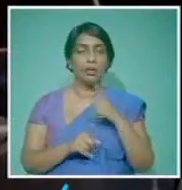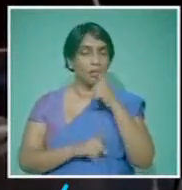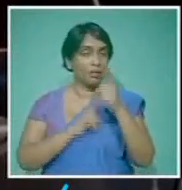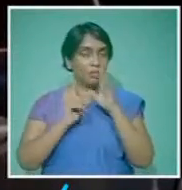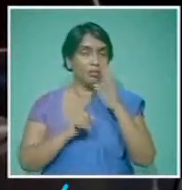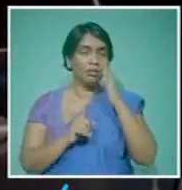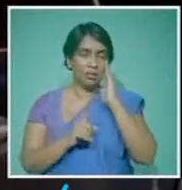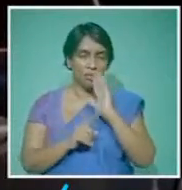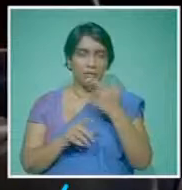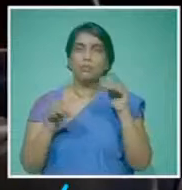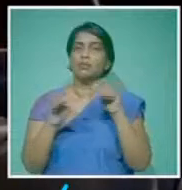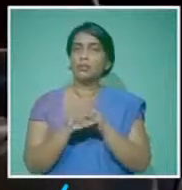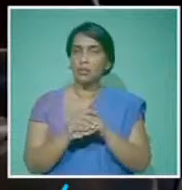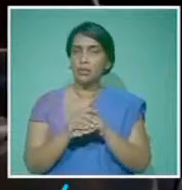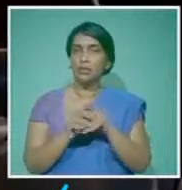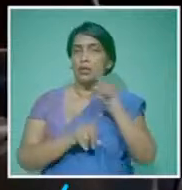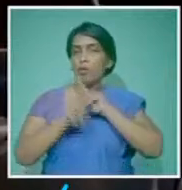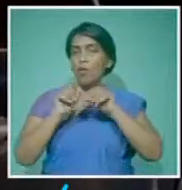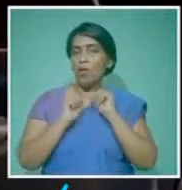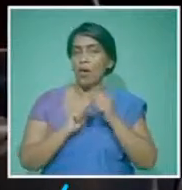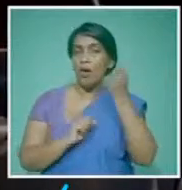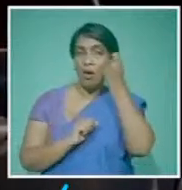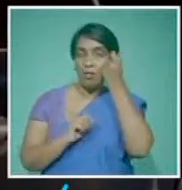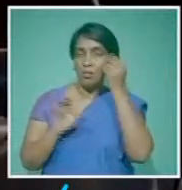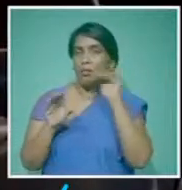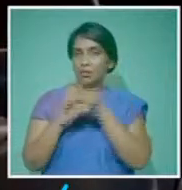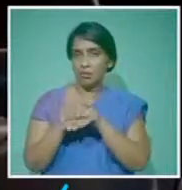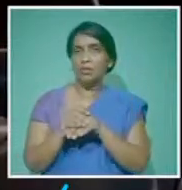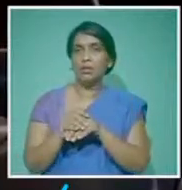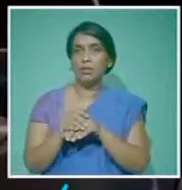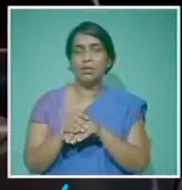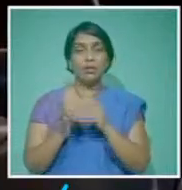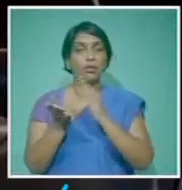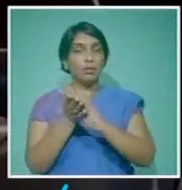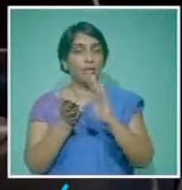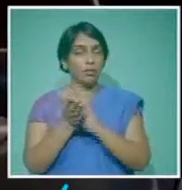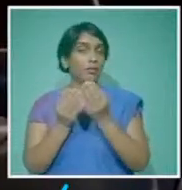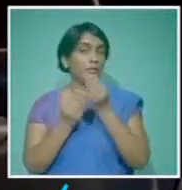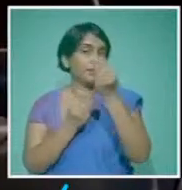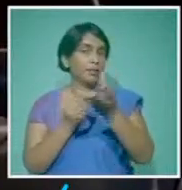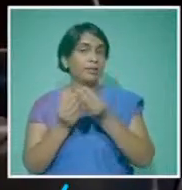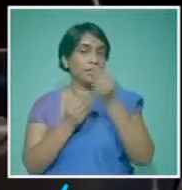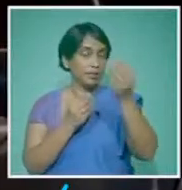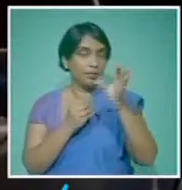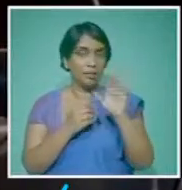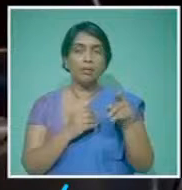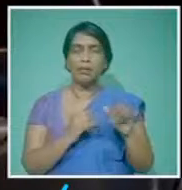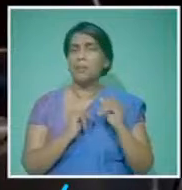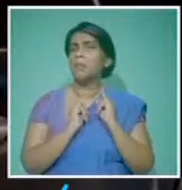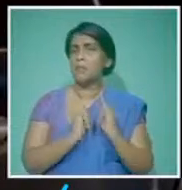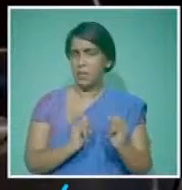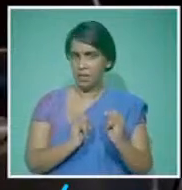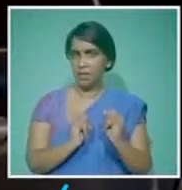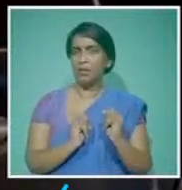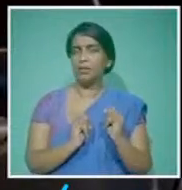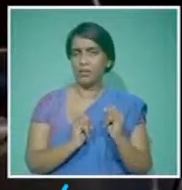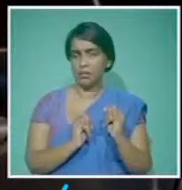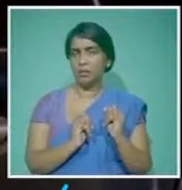කතා කරන ස්වරූපය තුල කතා කරන ආකල්පය තුල තියෙනවා මේ සහන දෙන එක කියන එක නරක දෙයක්.